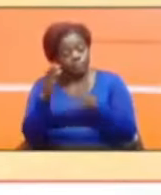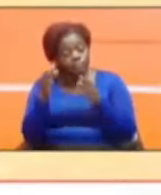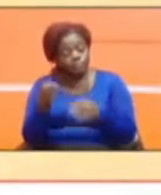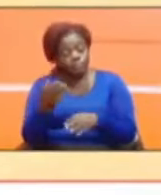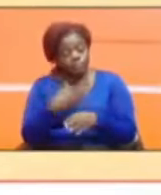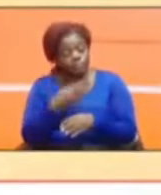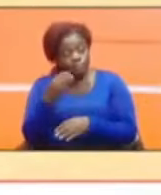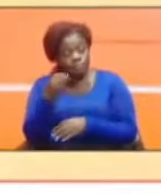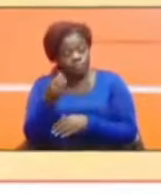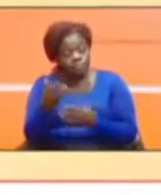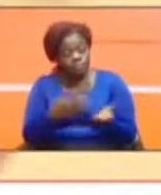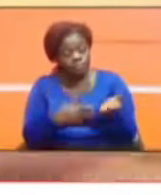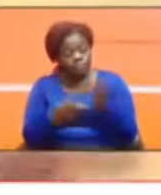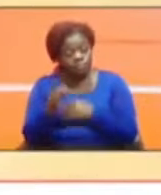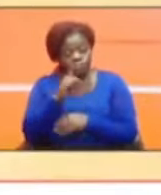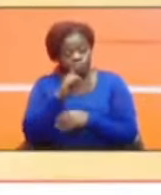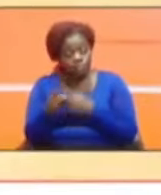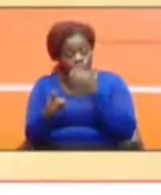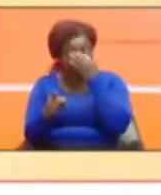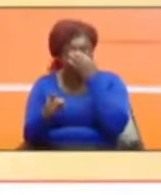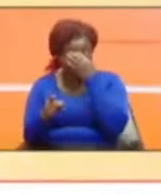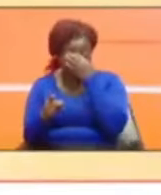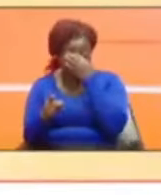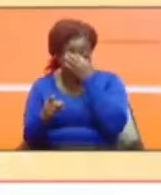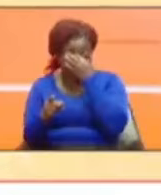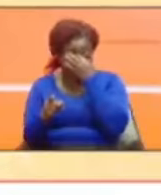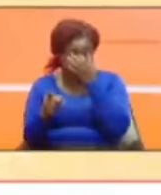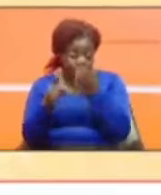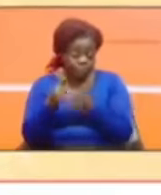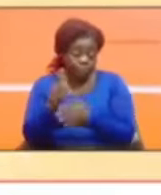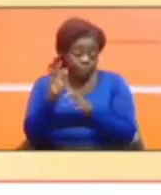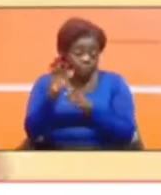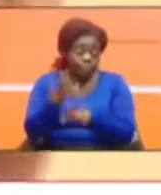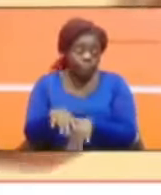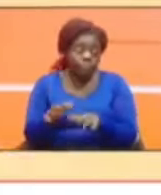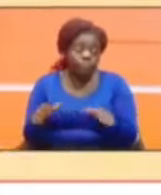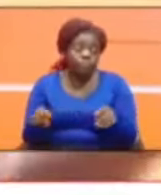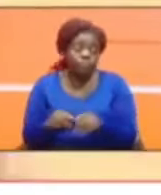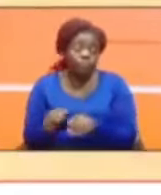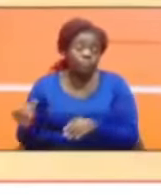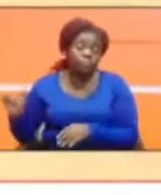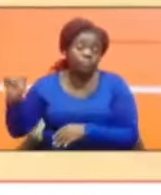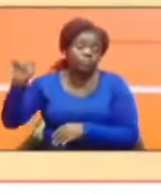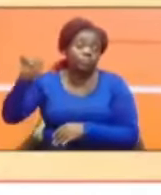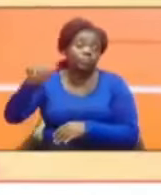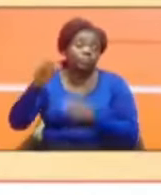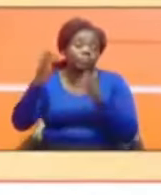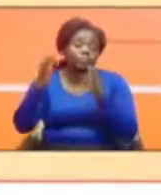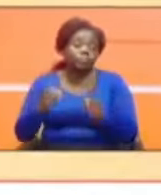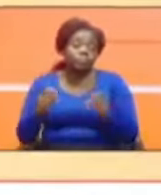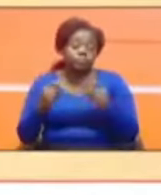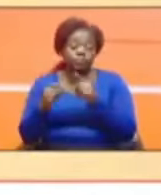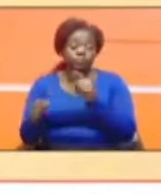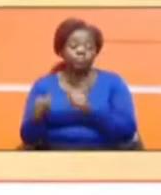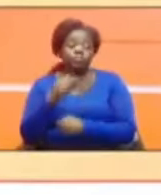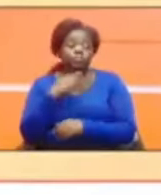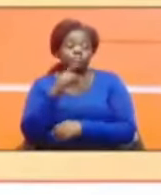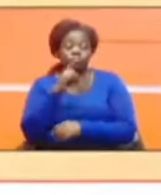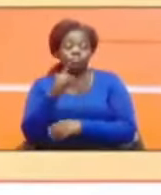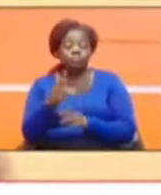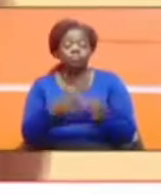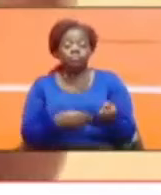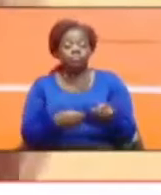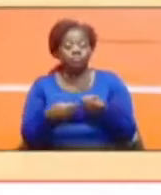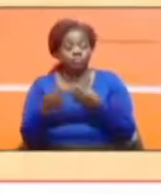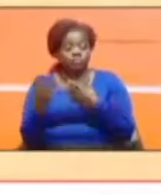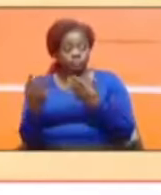tolina ssente zidelivalinga orders, zisasula abalimi, zisasula nnyonyi, zisasula ebintu eby'enjawulo byewetaaga okubanga order